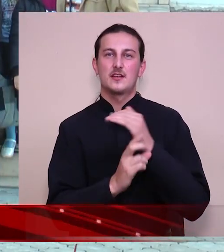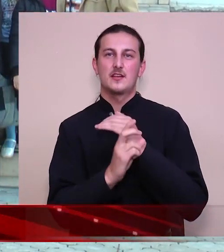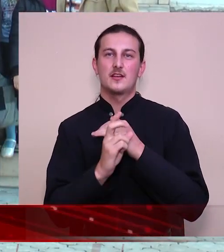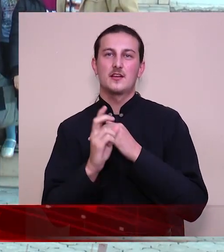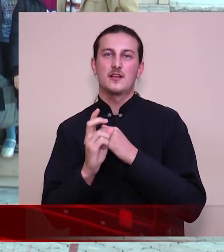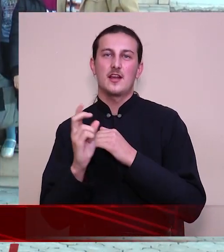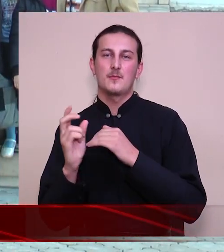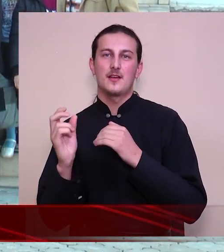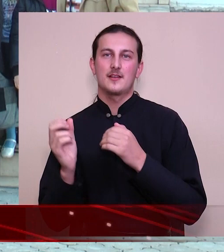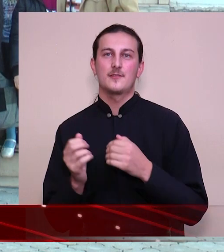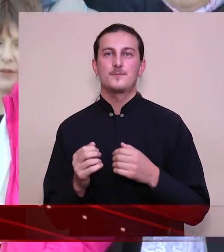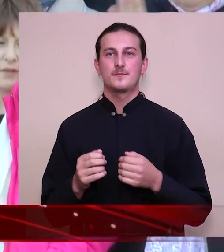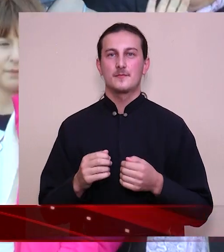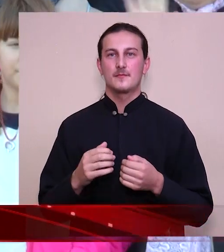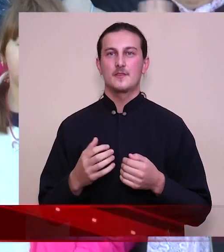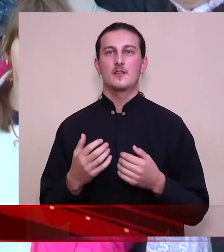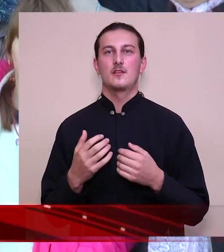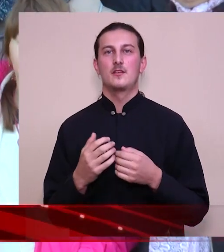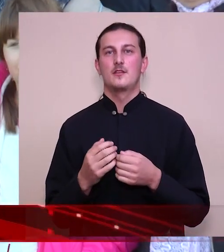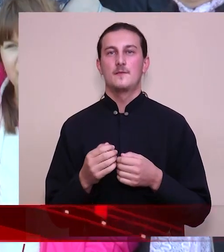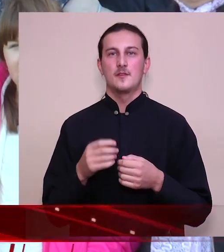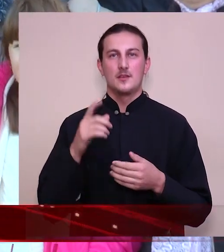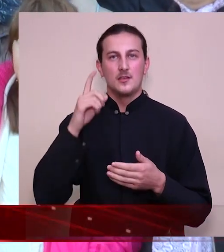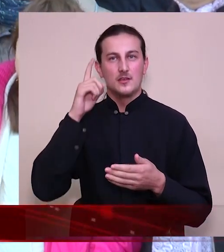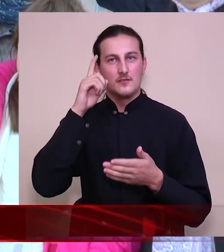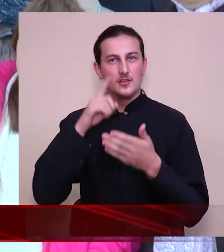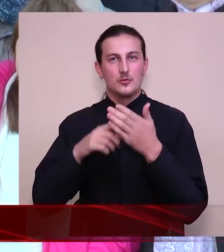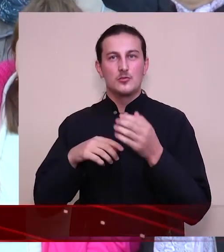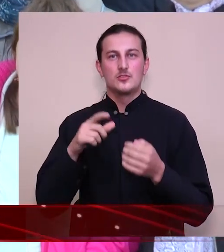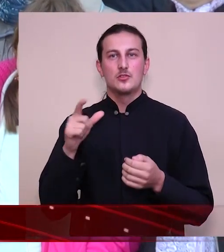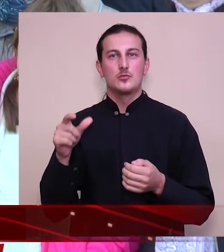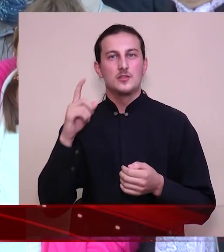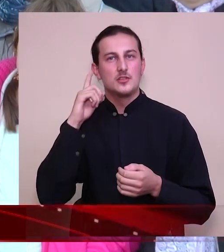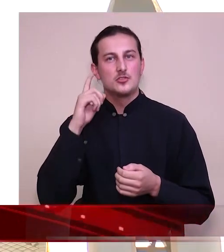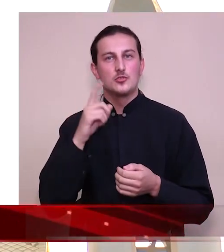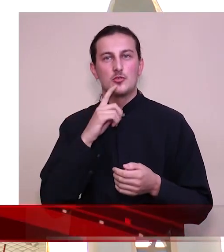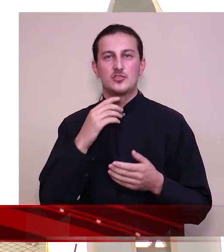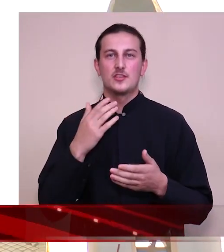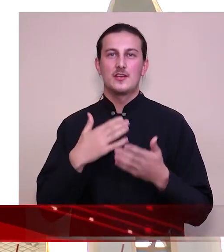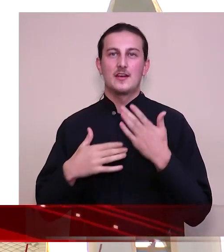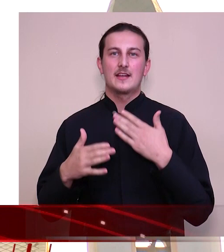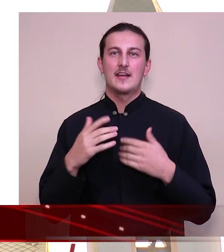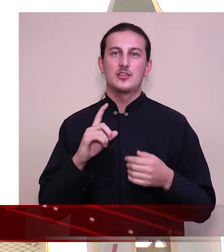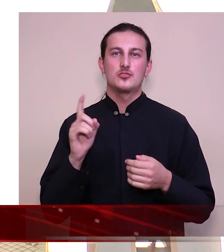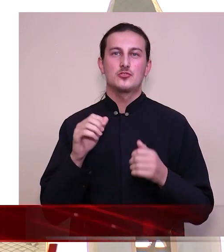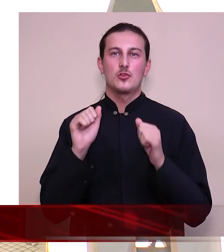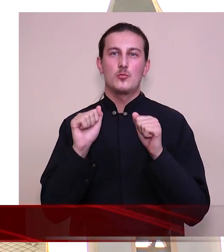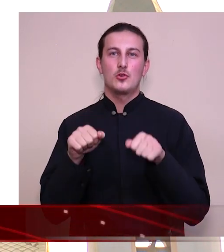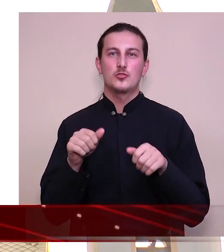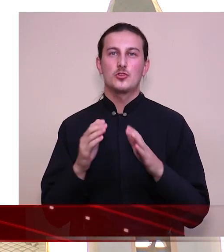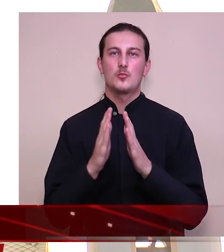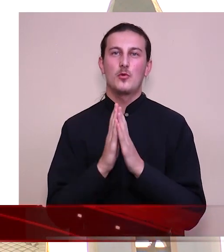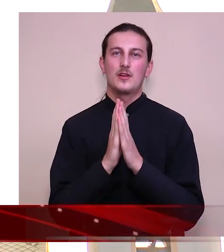певні обмеження, спричинені станом здоров'я, віруючі раді тому, що можуть зі всіма разом молитися і не втрачають надії